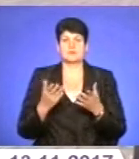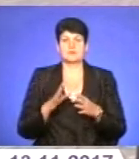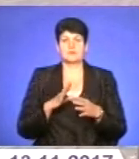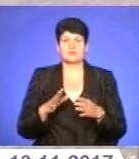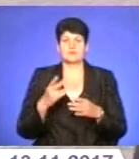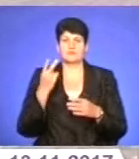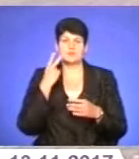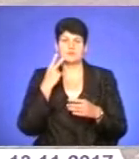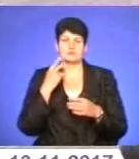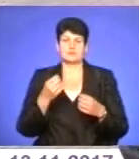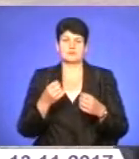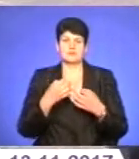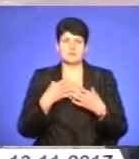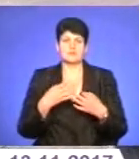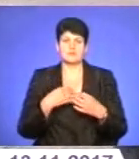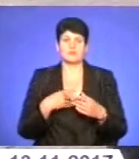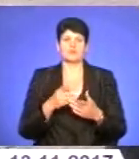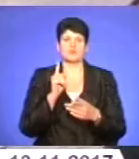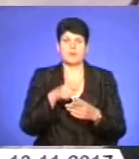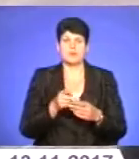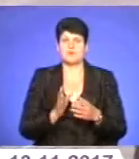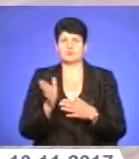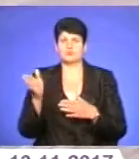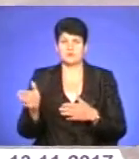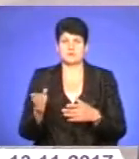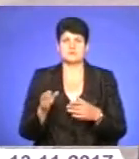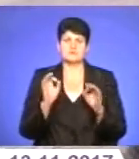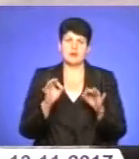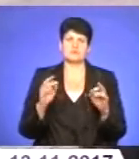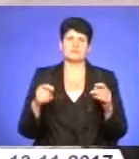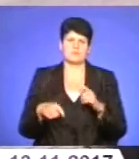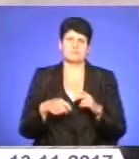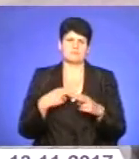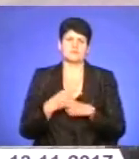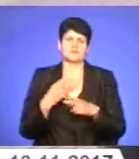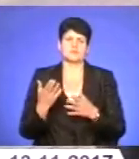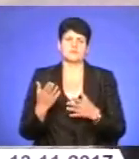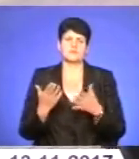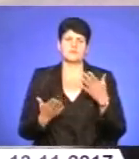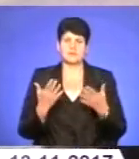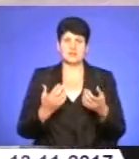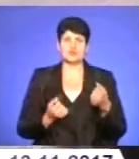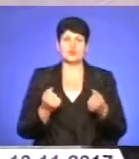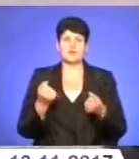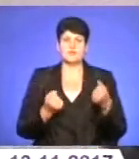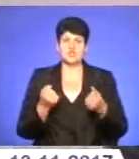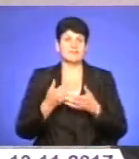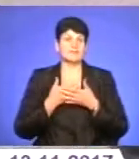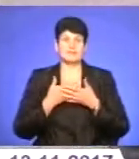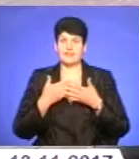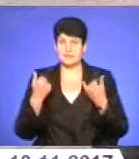кінця впарюють. Переходь туди, переходь сюди. Це правильно чи воно тобі заважає? Ну, якщо машин взагалі нема,